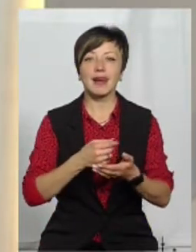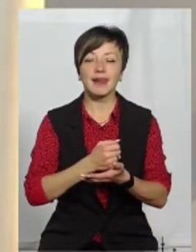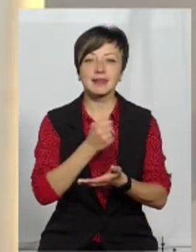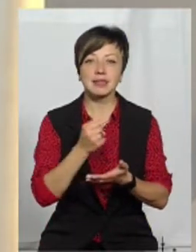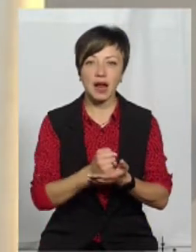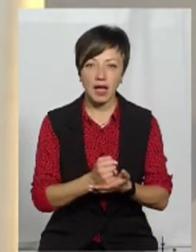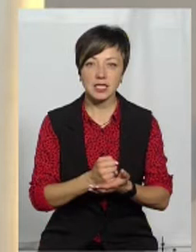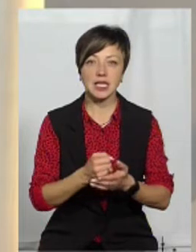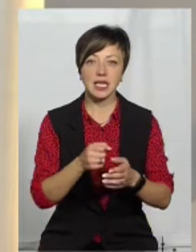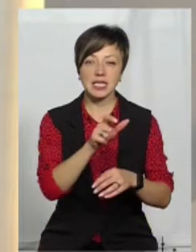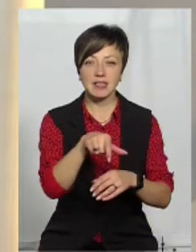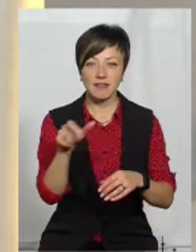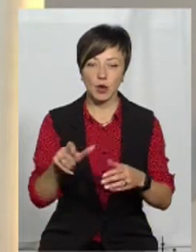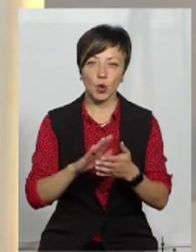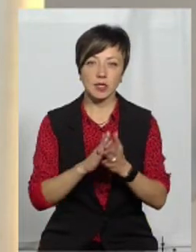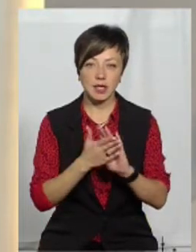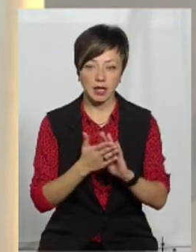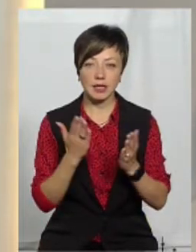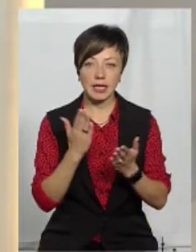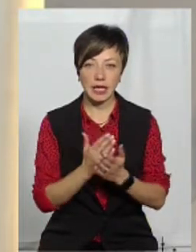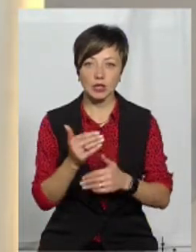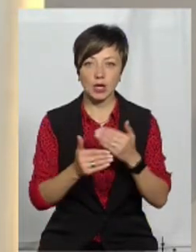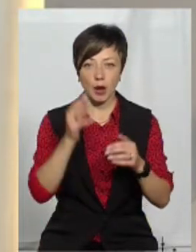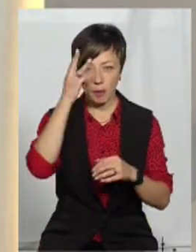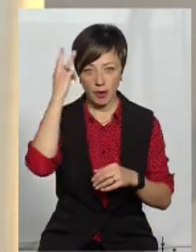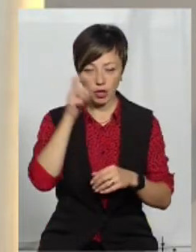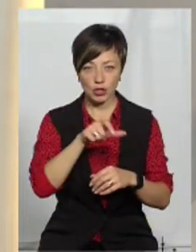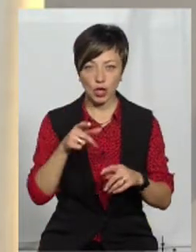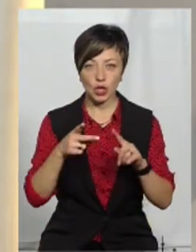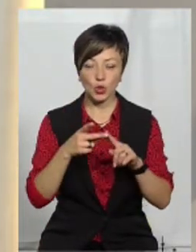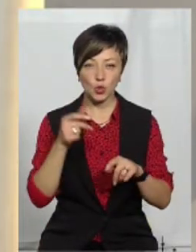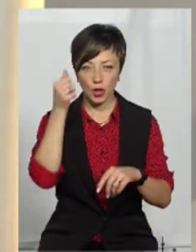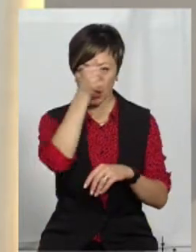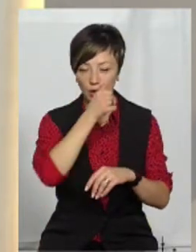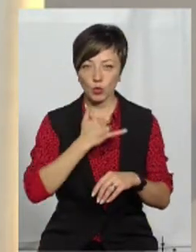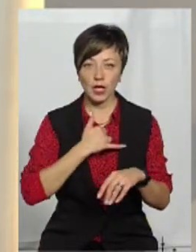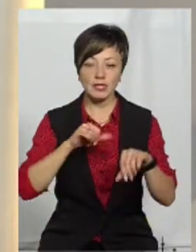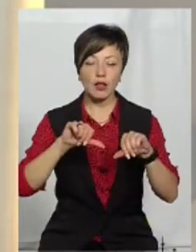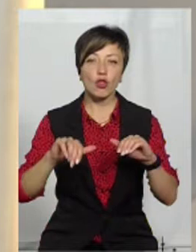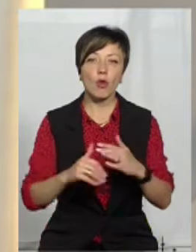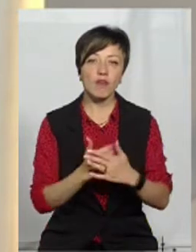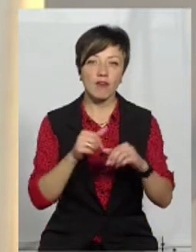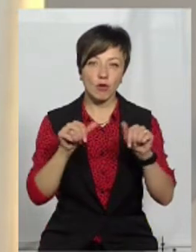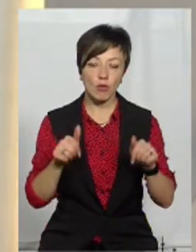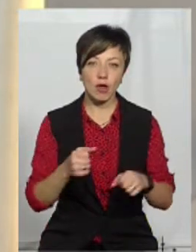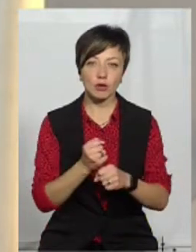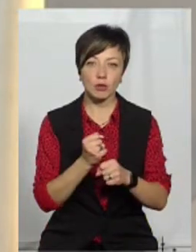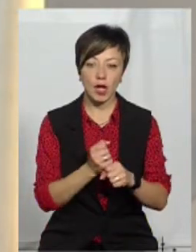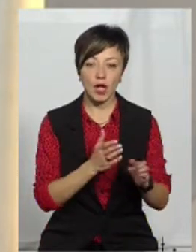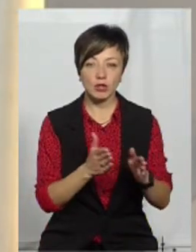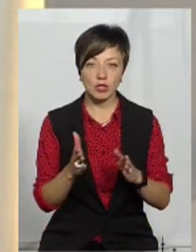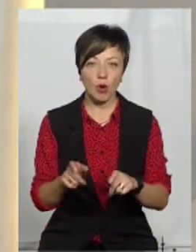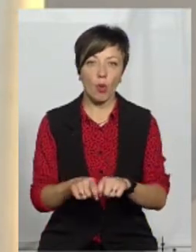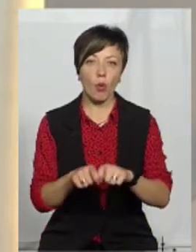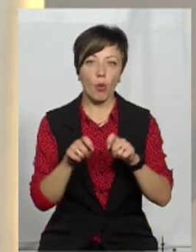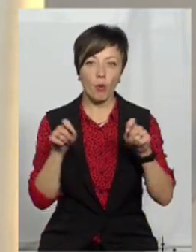що також є суттєві зрушення. Зокрема, хмельничани вже другий рік бачать у нас новий формат роботи в форматі в режимі Open